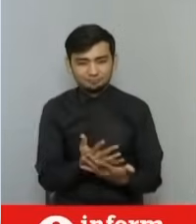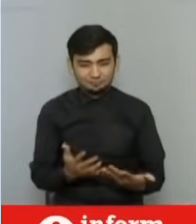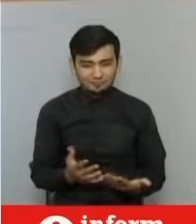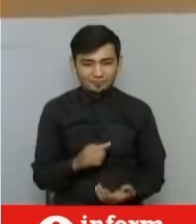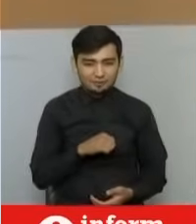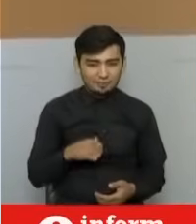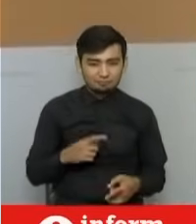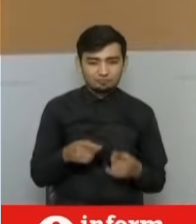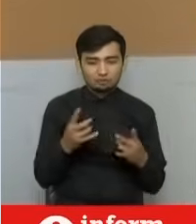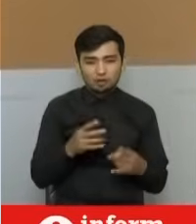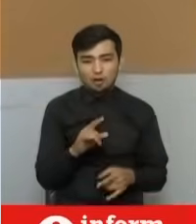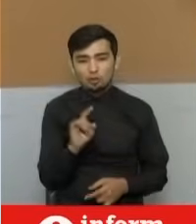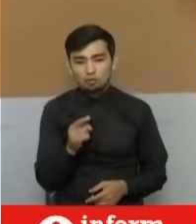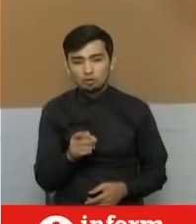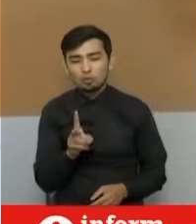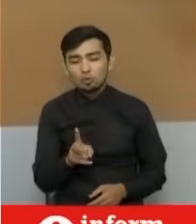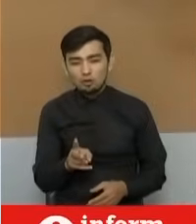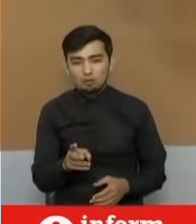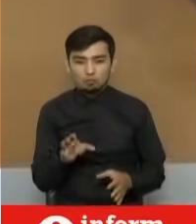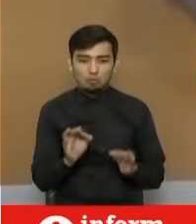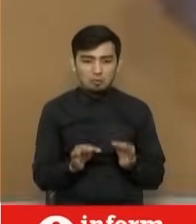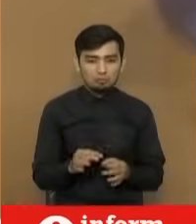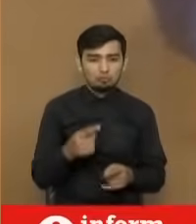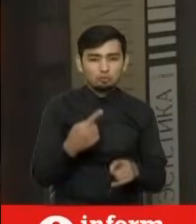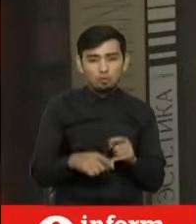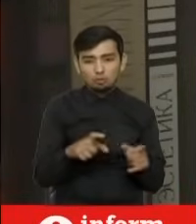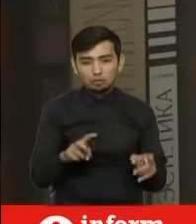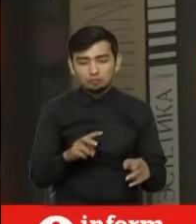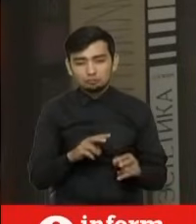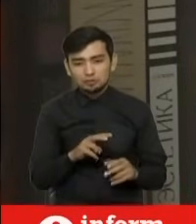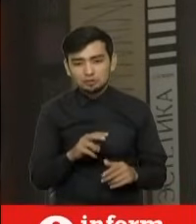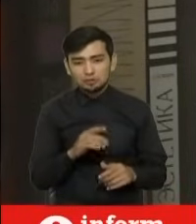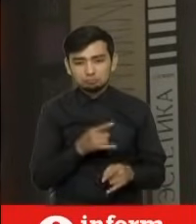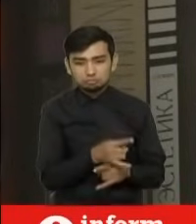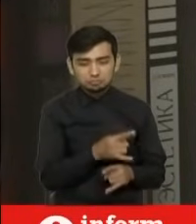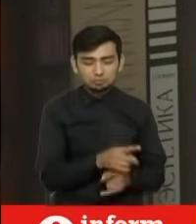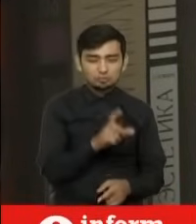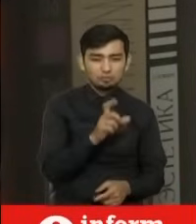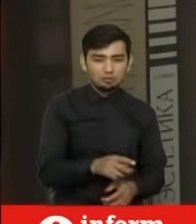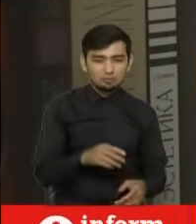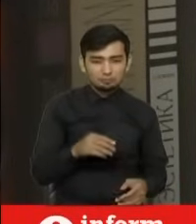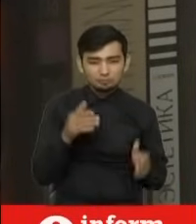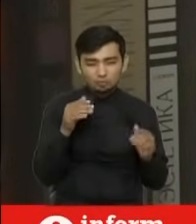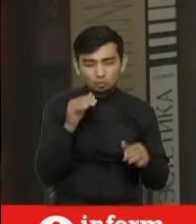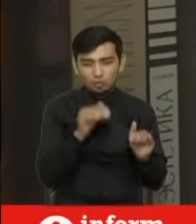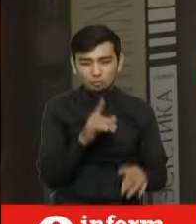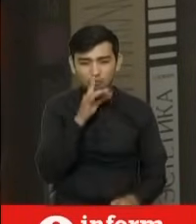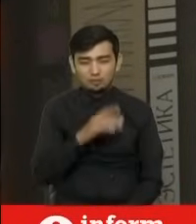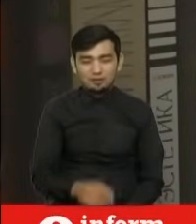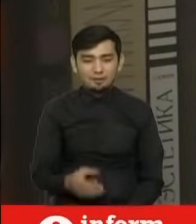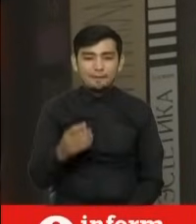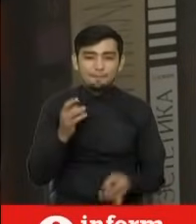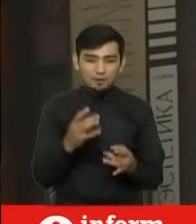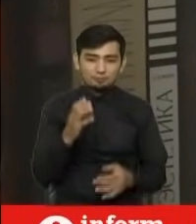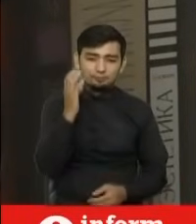самореализации ребнок у которого всё в порядке не будет травить других первое проявляйте спокойствие спокойно выслушайте и